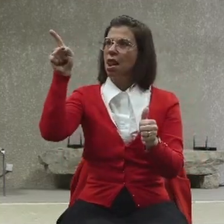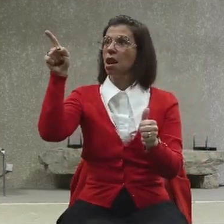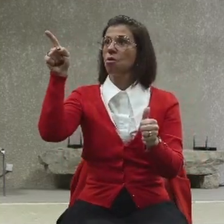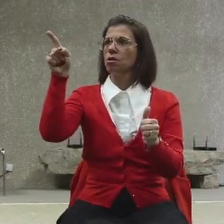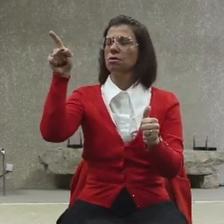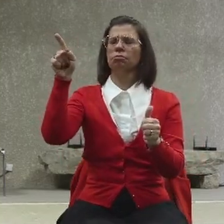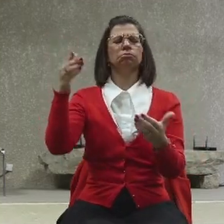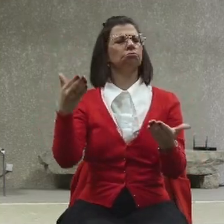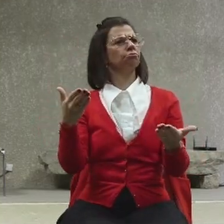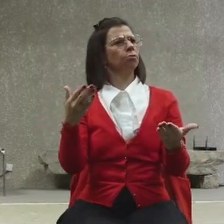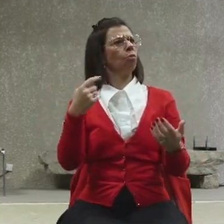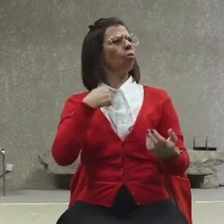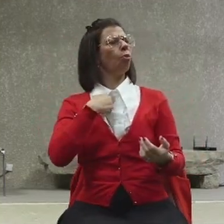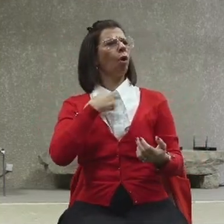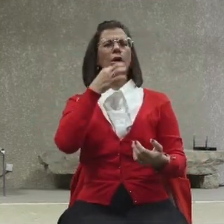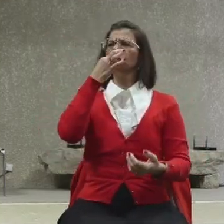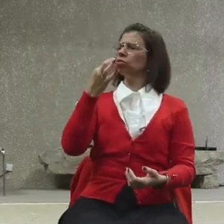lui.